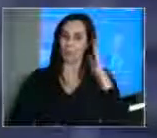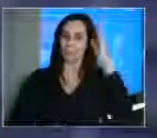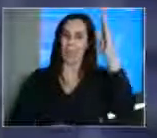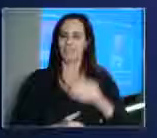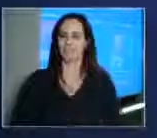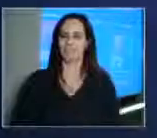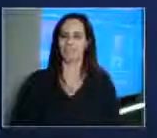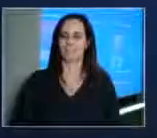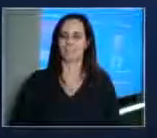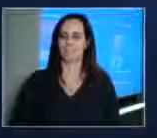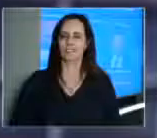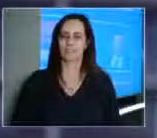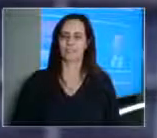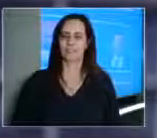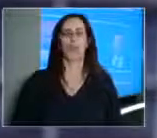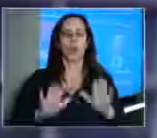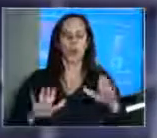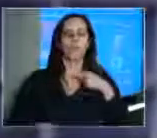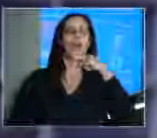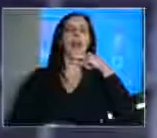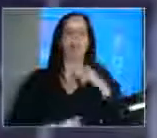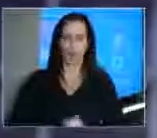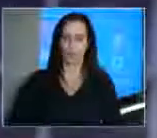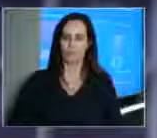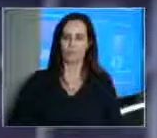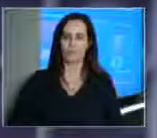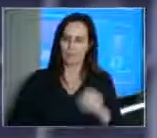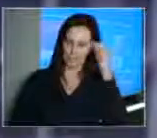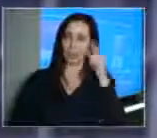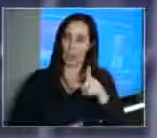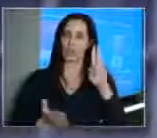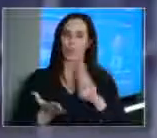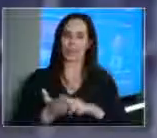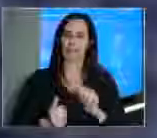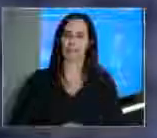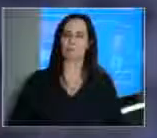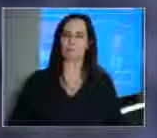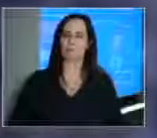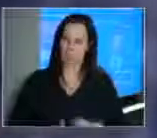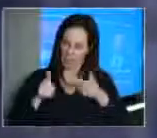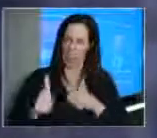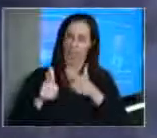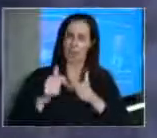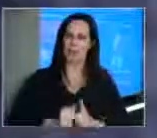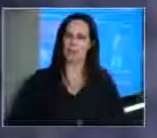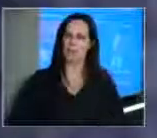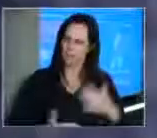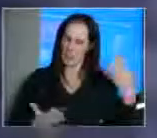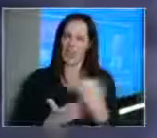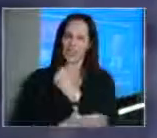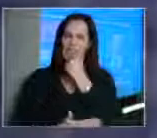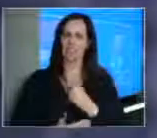התקווה. טוב, תרימי את הראש. תזכרי שאת צודקת. תלחמי,